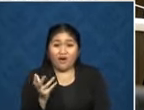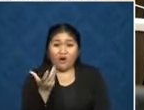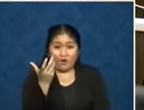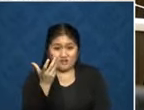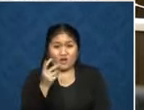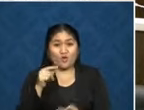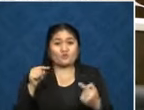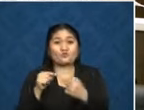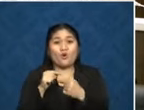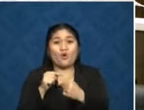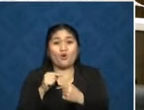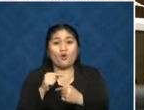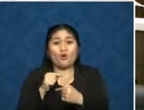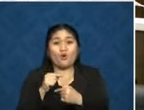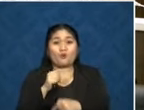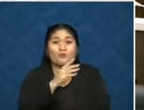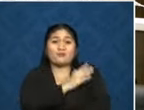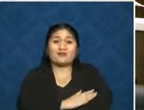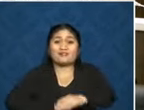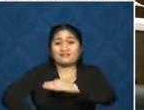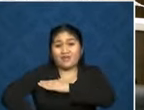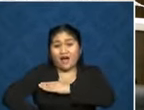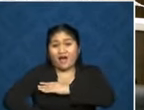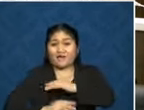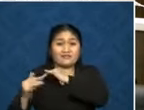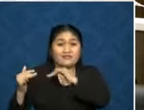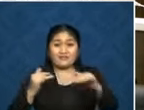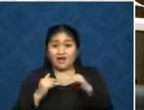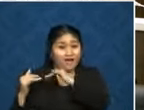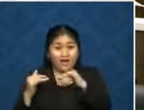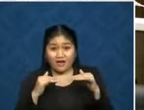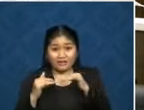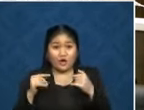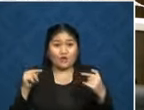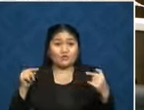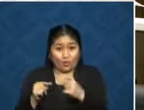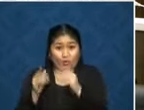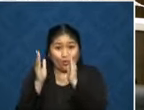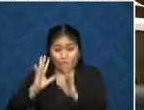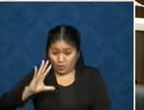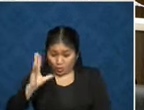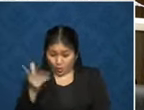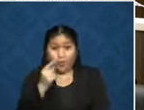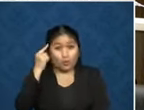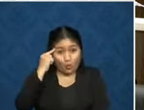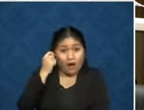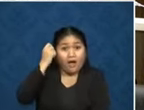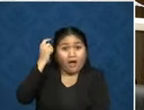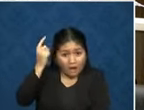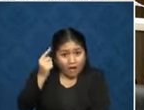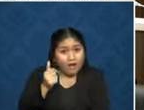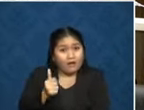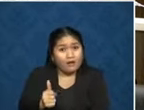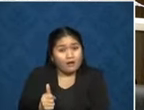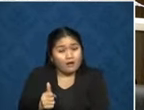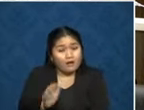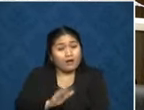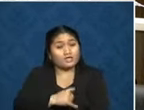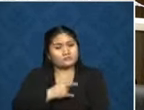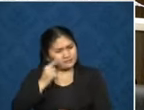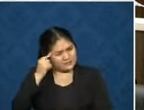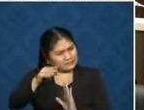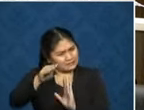ก็คือภาษากายที่เราสามารถสื่อสารได้กับคนทั้งโลกด้วยภาษากายผมคิดว่าเงื่อนไขต่างๆใน